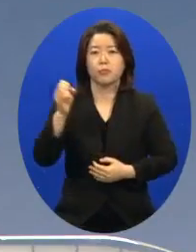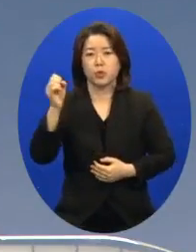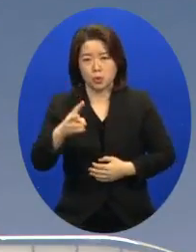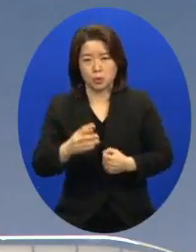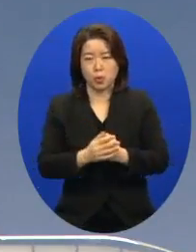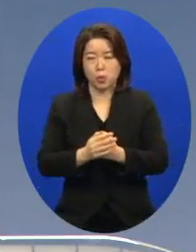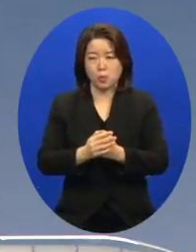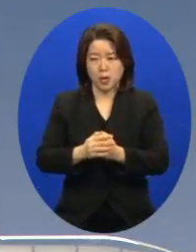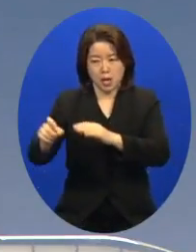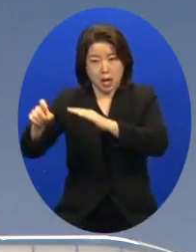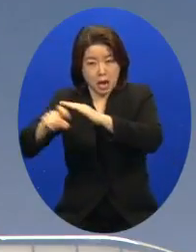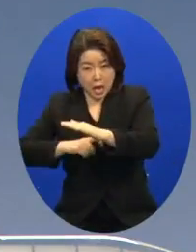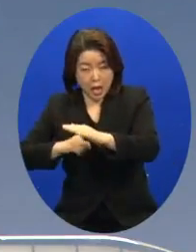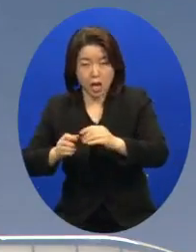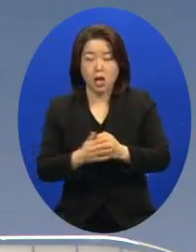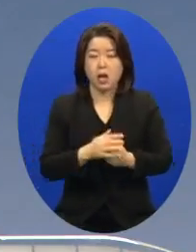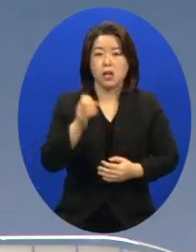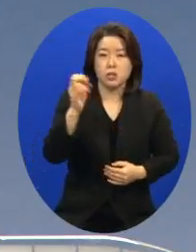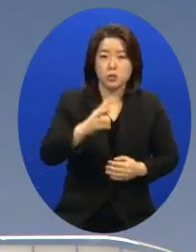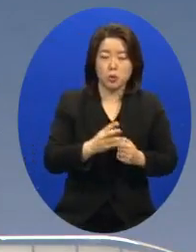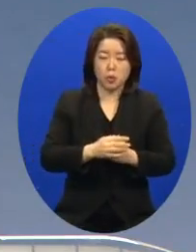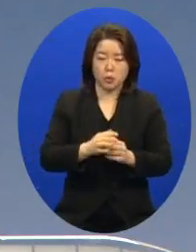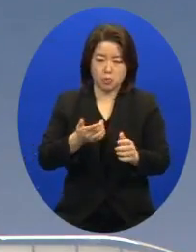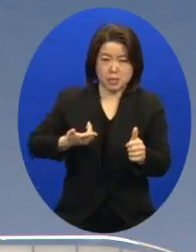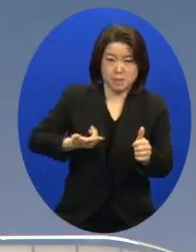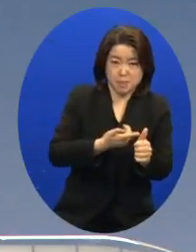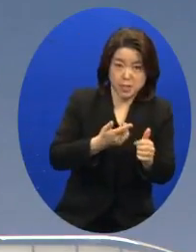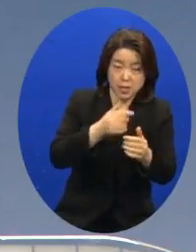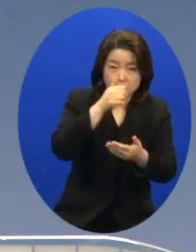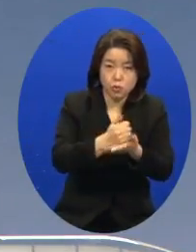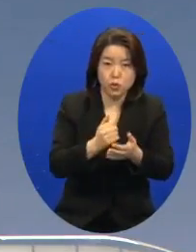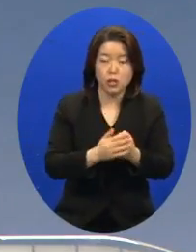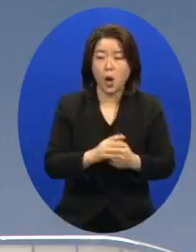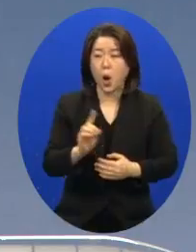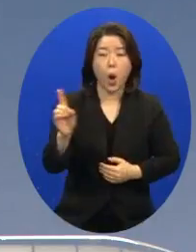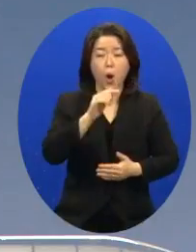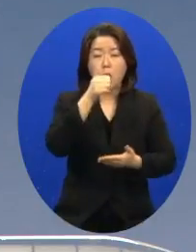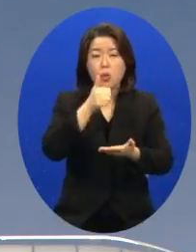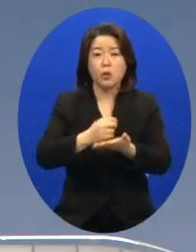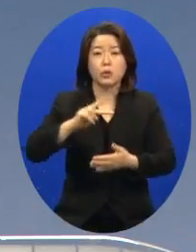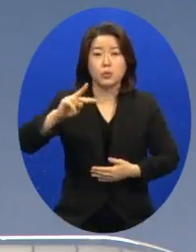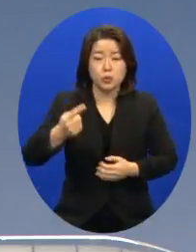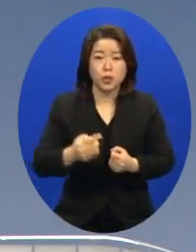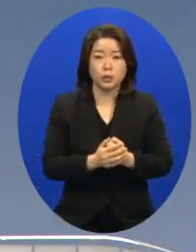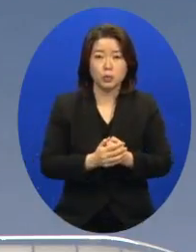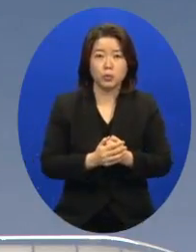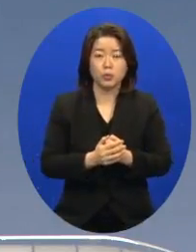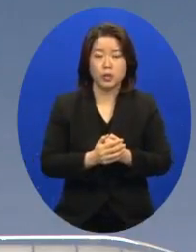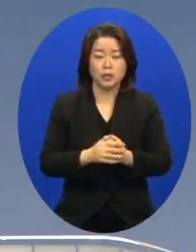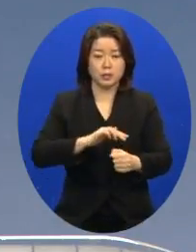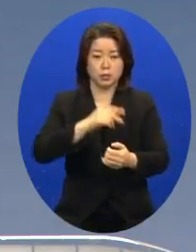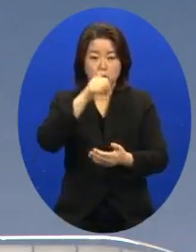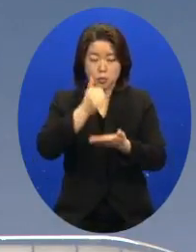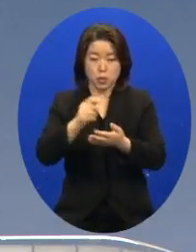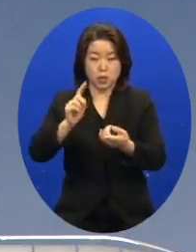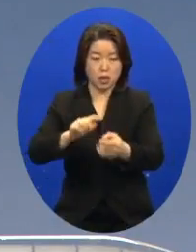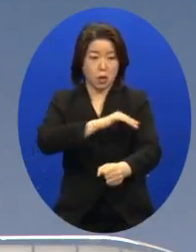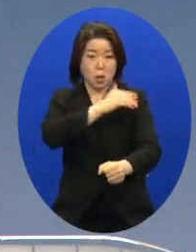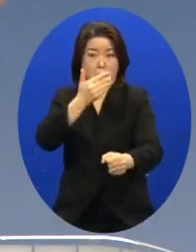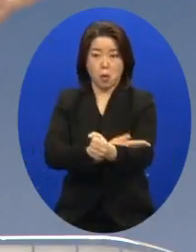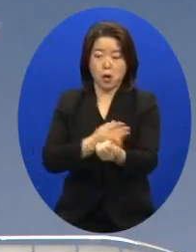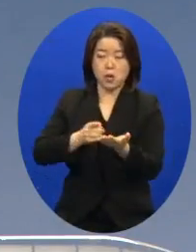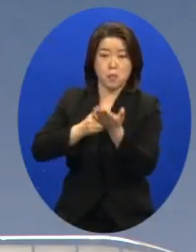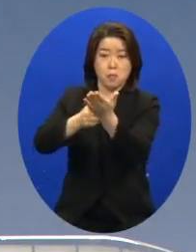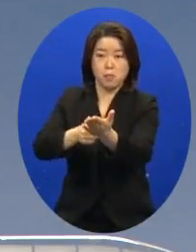강도 지시나 또는 살인죄가 어떤 죄도 죄의 권리를 주장하는